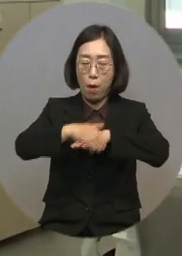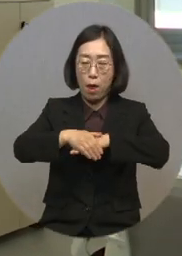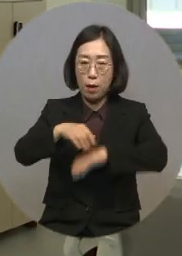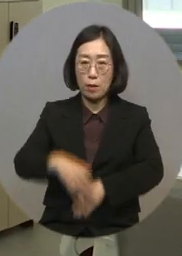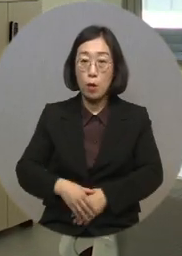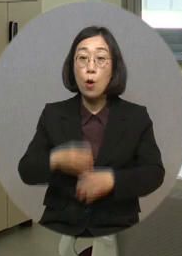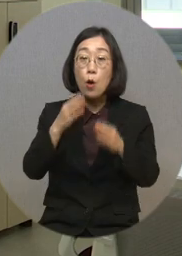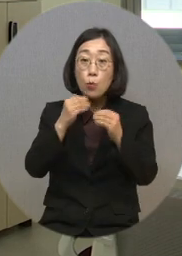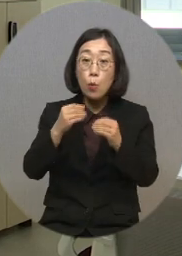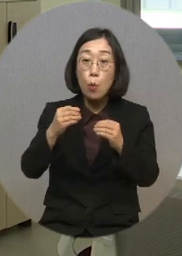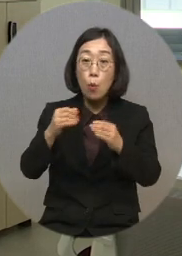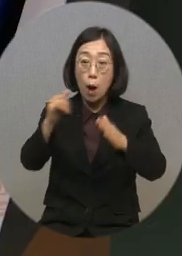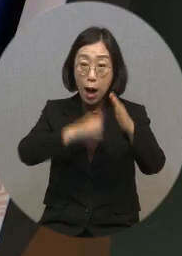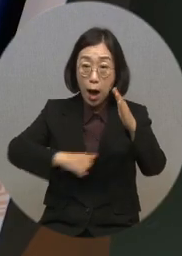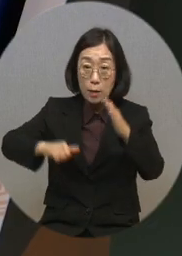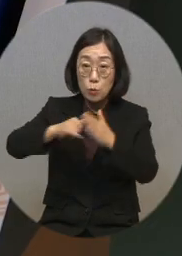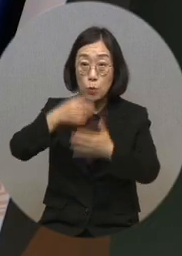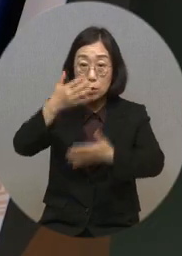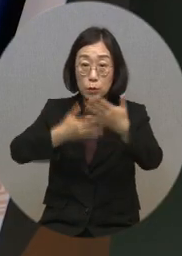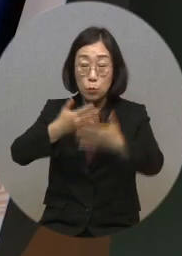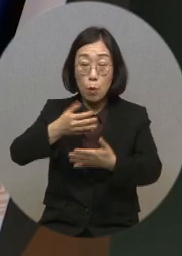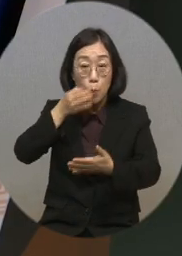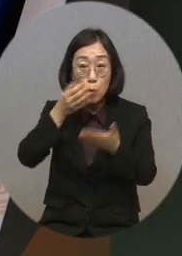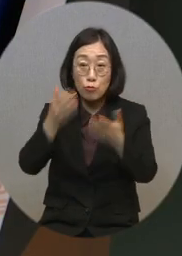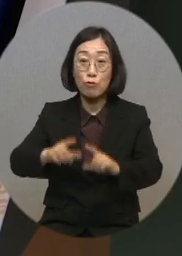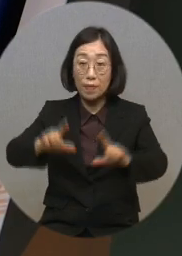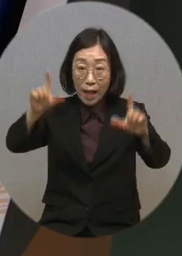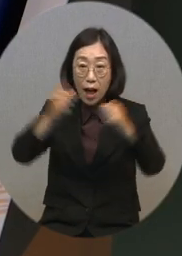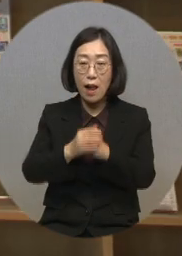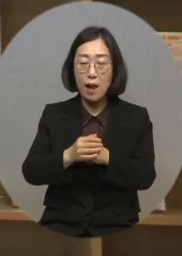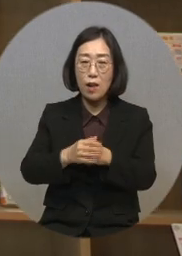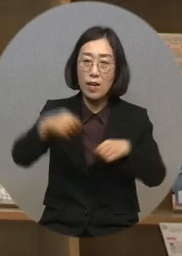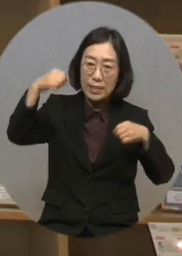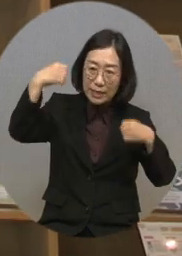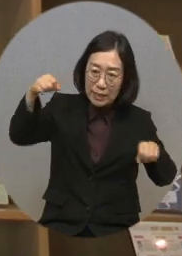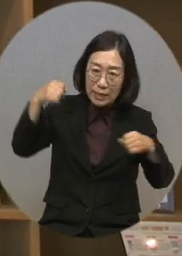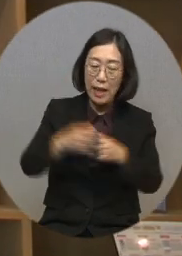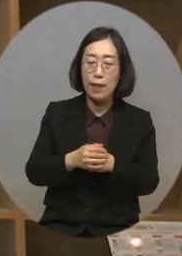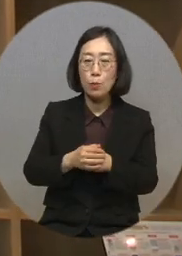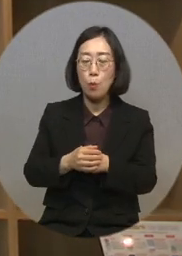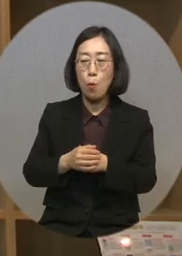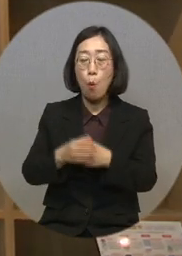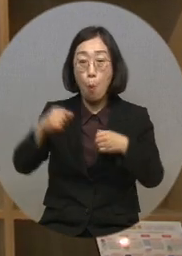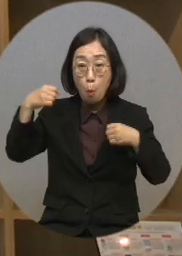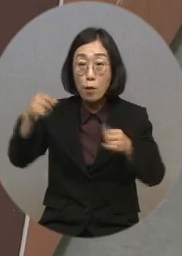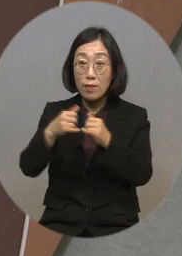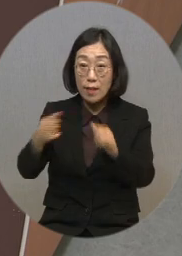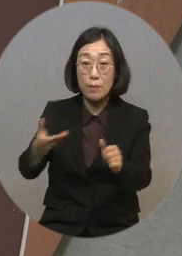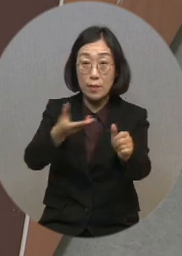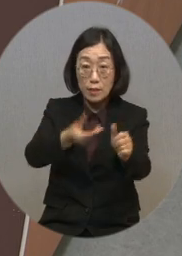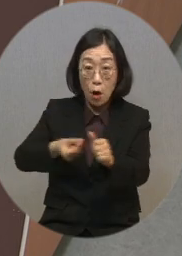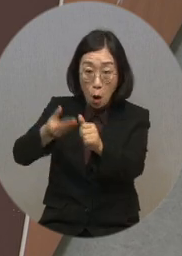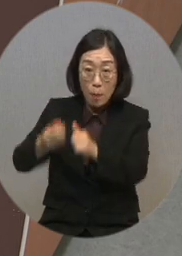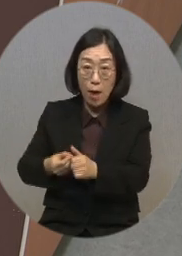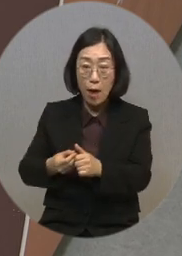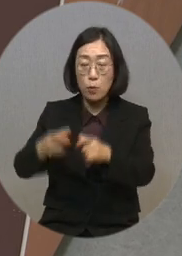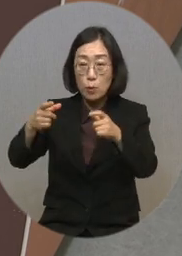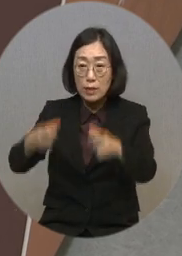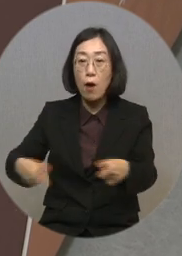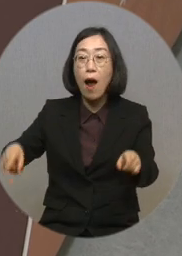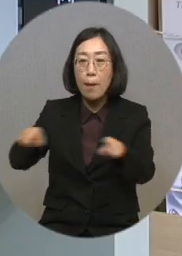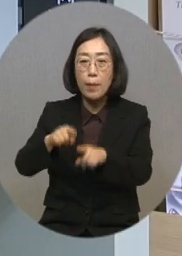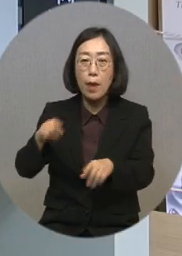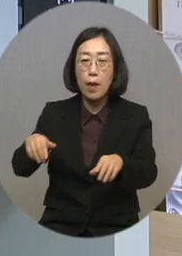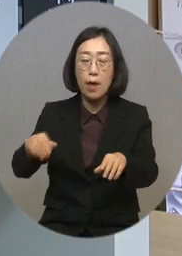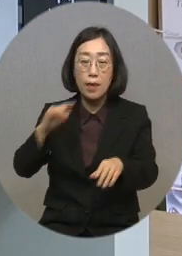토요 가족극장을 운영해 전북 특별자치도에서 활동하는 극단과 공연자들을 섭외해 지역 공동체와 협력하고